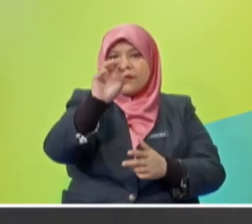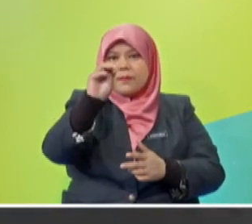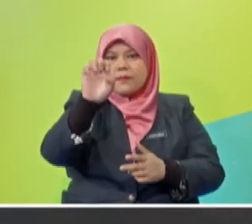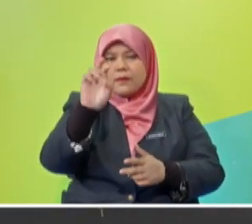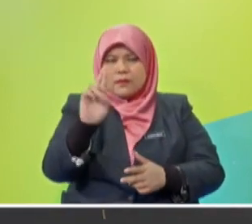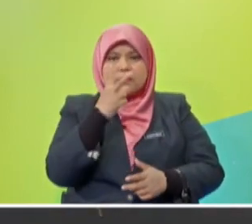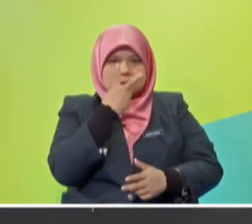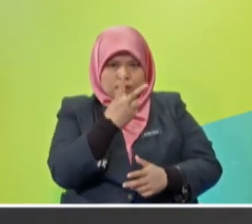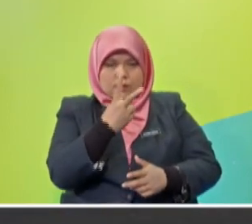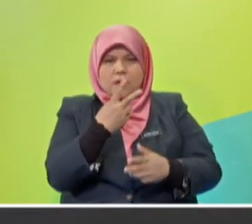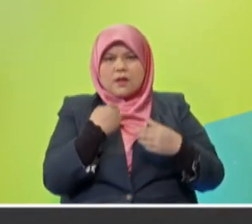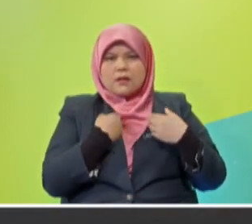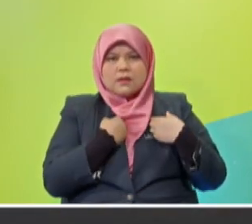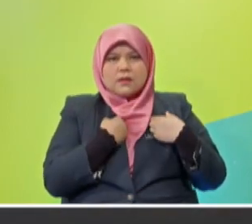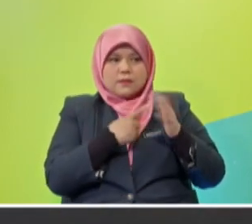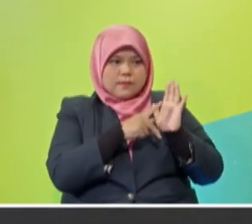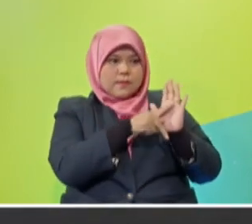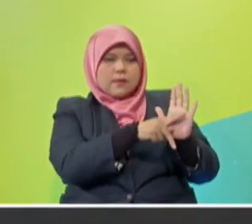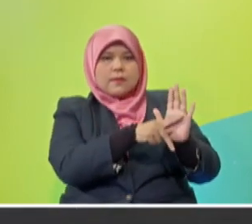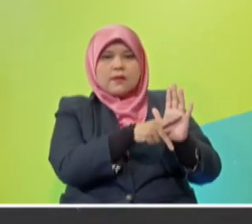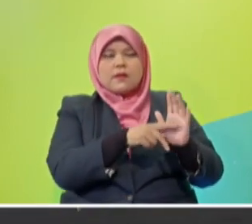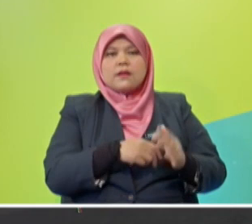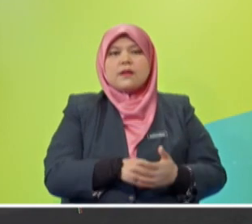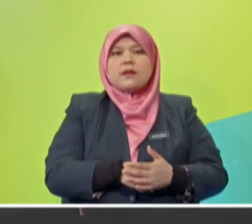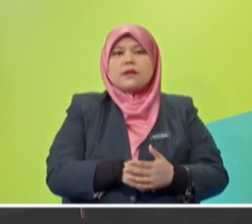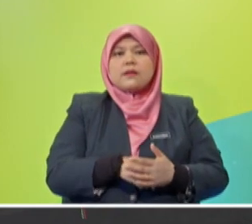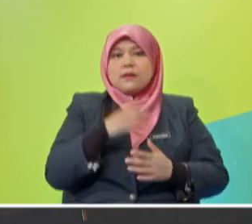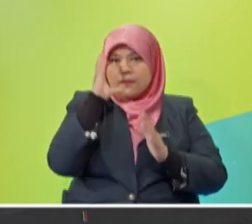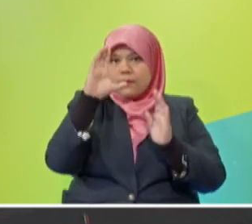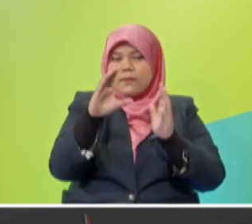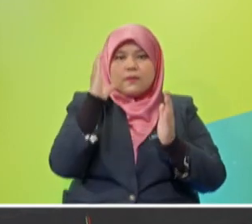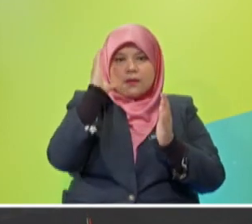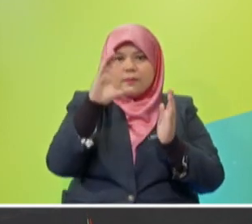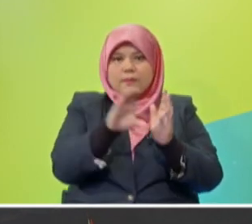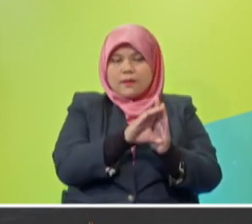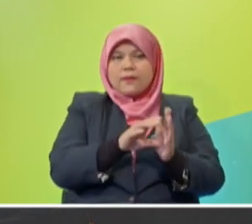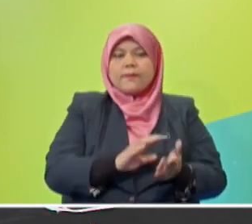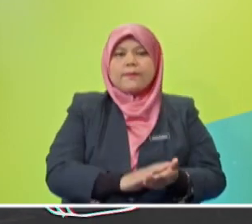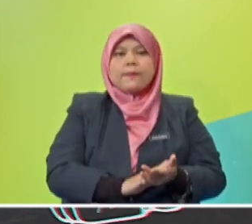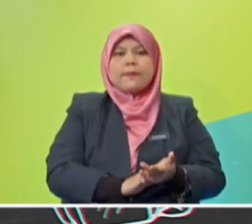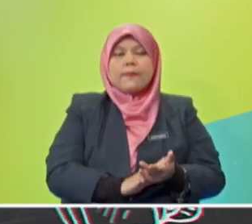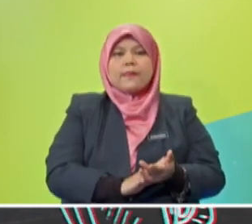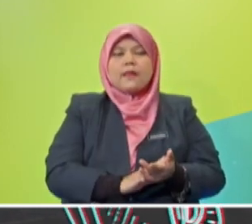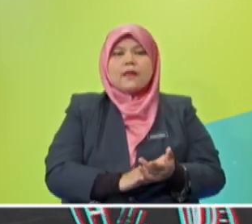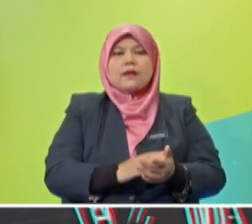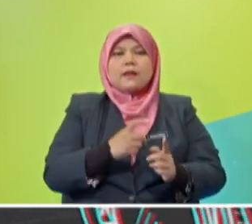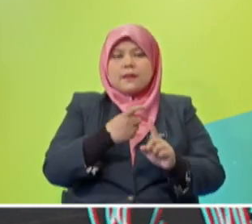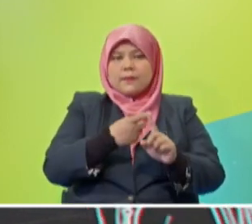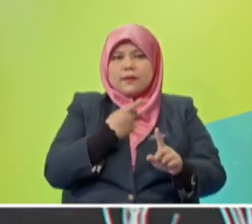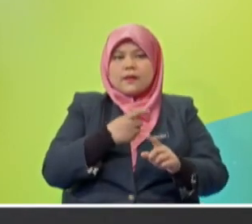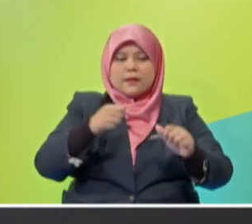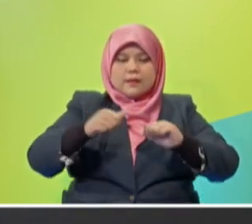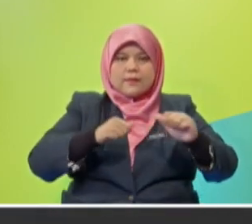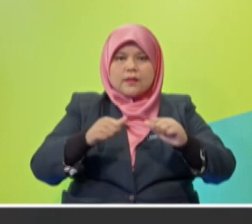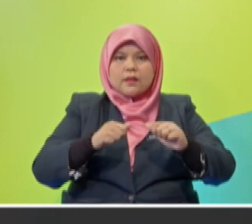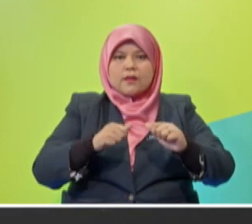sini, okey, di situ saya ada paparkan beberapa ilustrasi lah. Okey, kita ada beberapa sektor prima yang terdiri daripada aktiviti